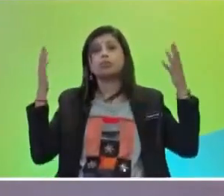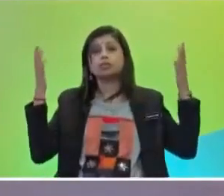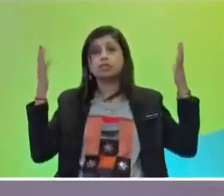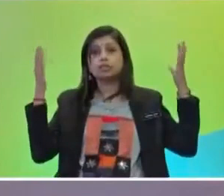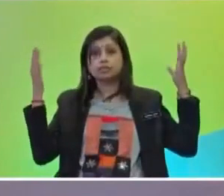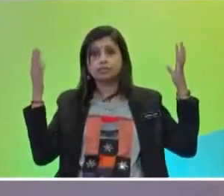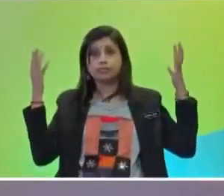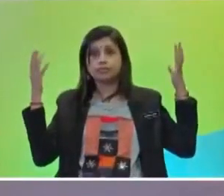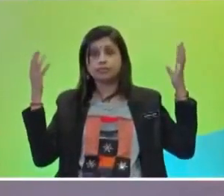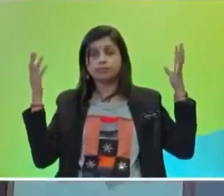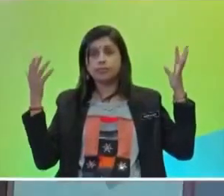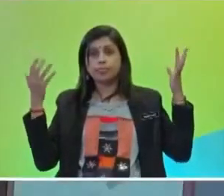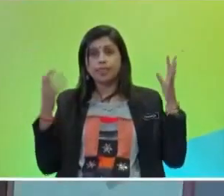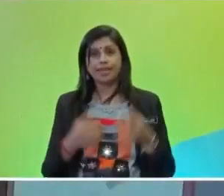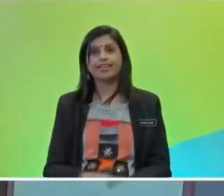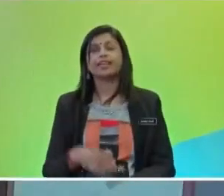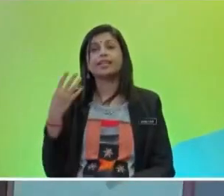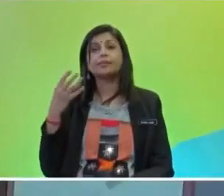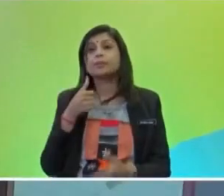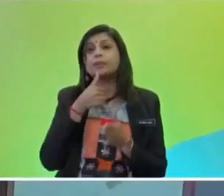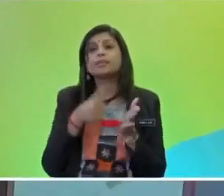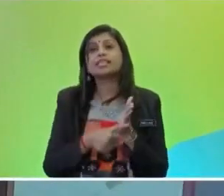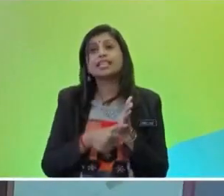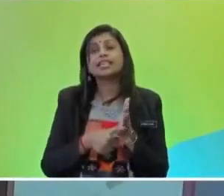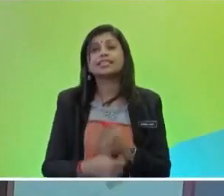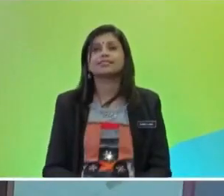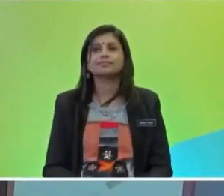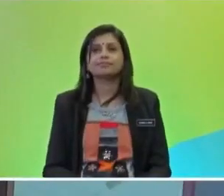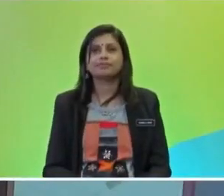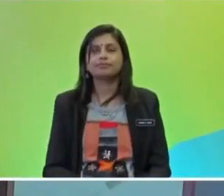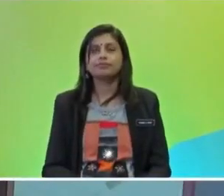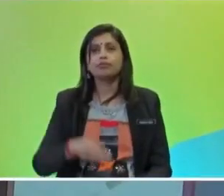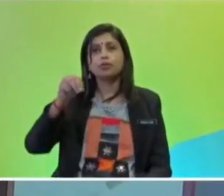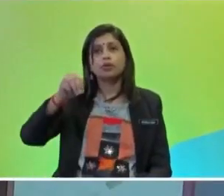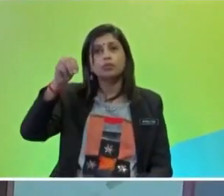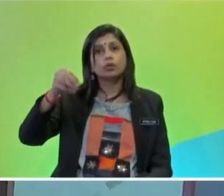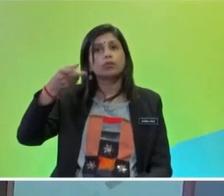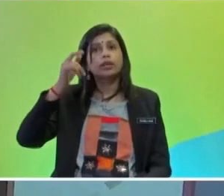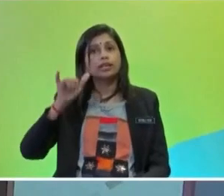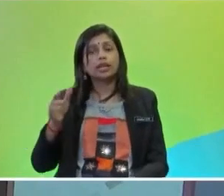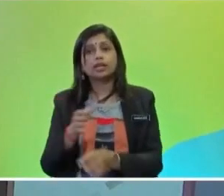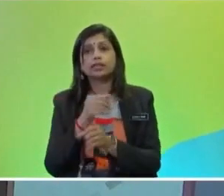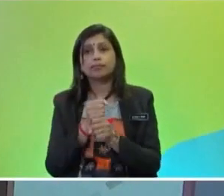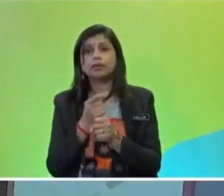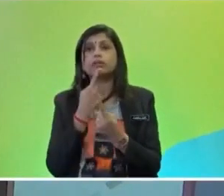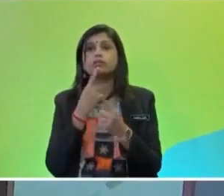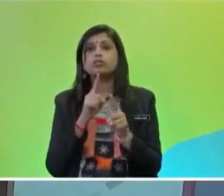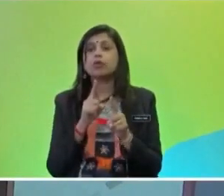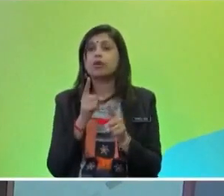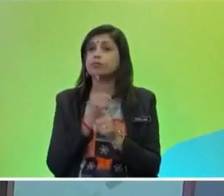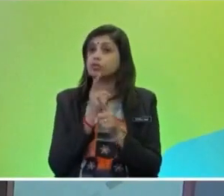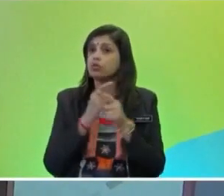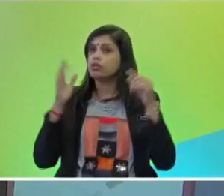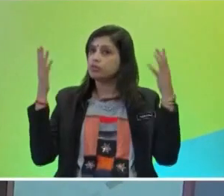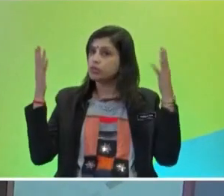Okay. Satu tepukan untuk kasih, Abang Sean yang dan murid-murid di rumah. Siapa yang jawab tadi betul, dari tepukan untuk